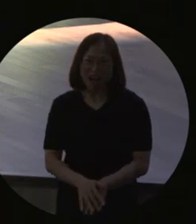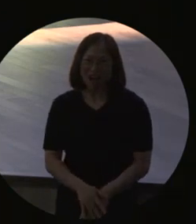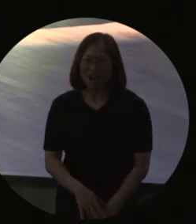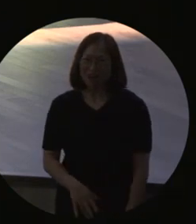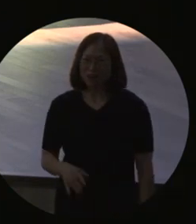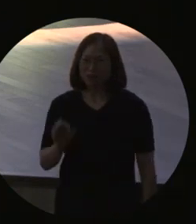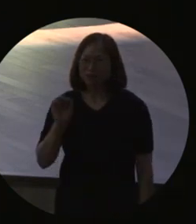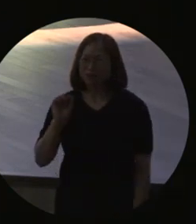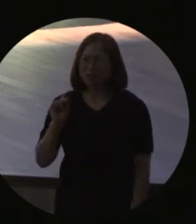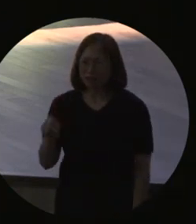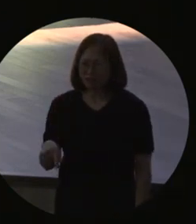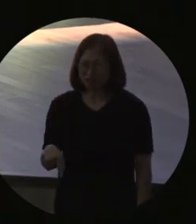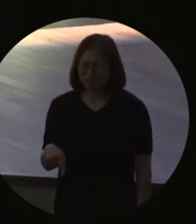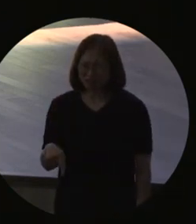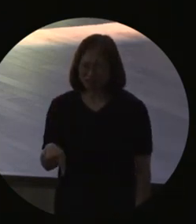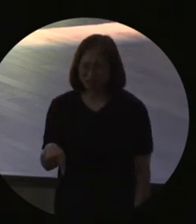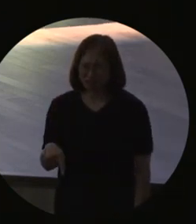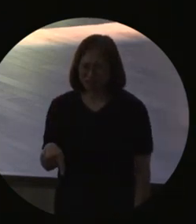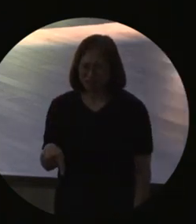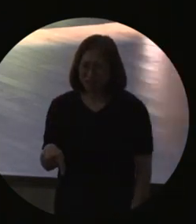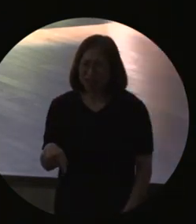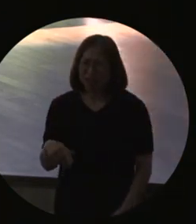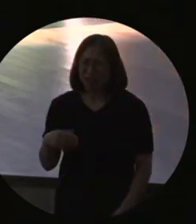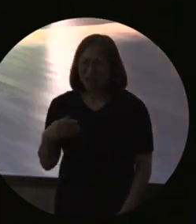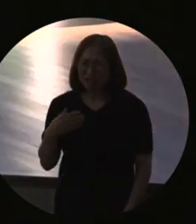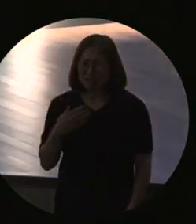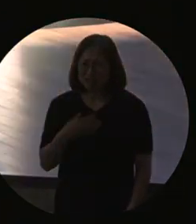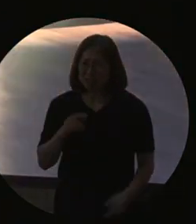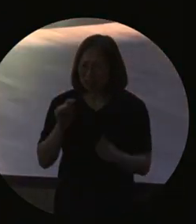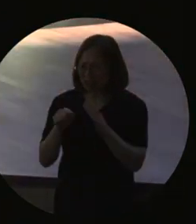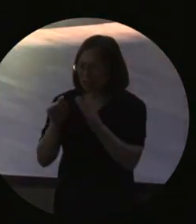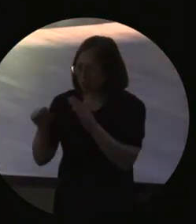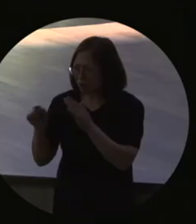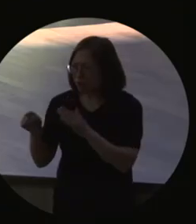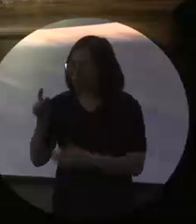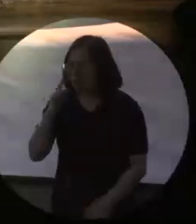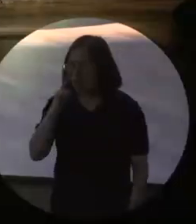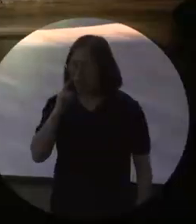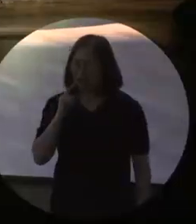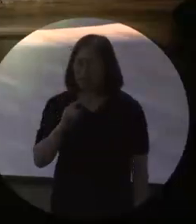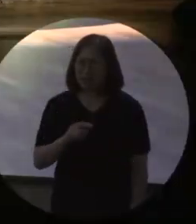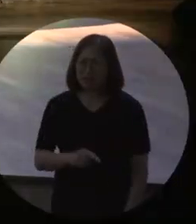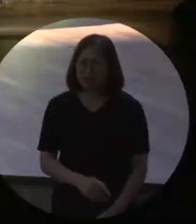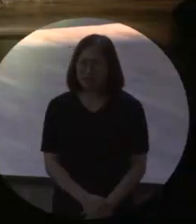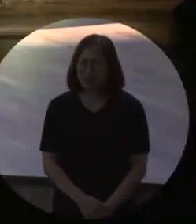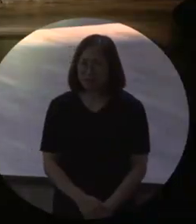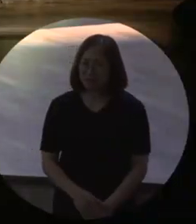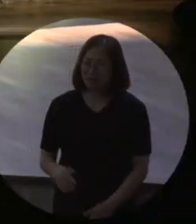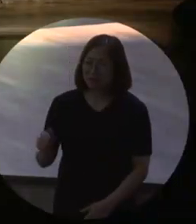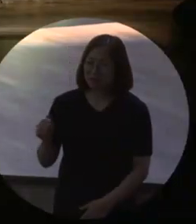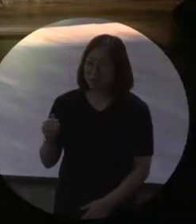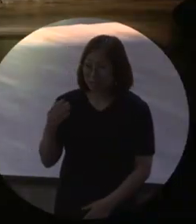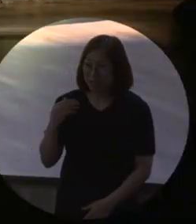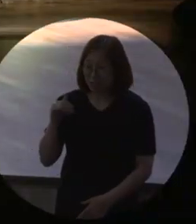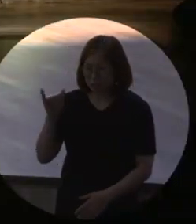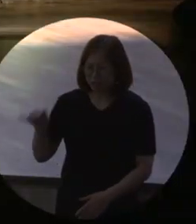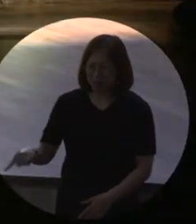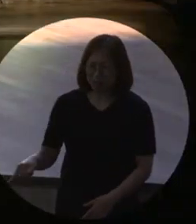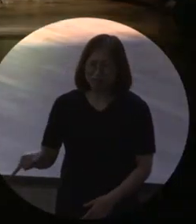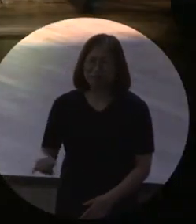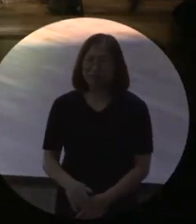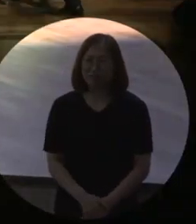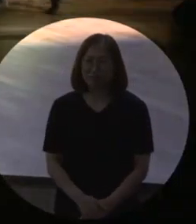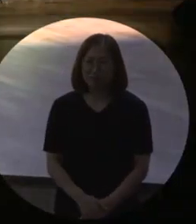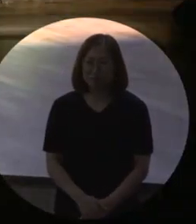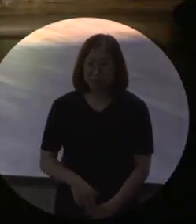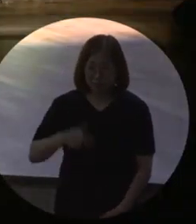알겠어. 나도 어떻게든 구해볼게. 엄마 근데 내가 학자금 대출 계속 갚는 거 혹시? 아 네. 엄마 내가 이따가 전화할게. 어,